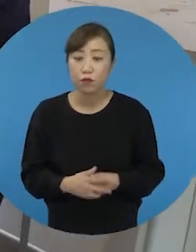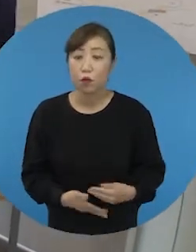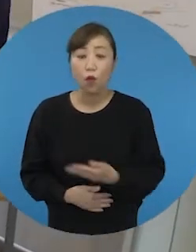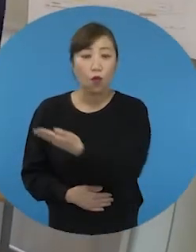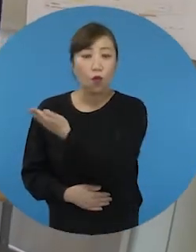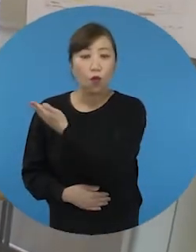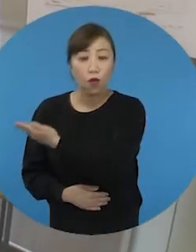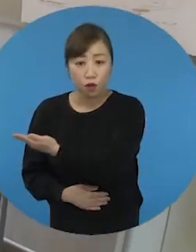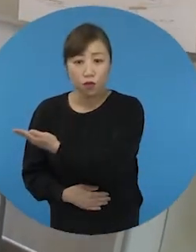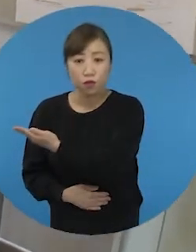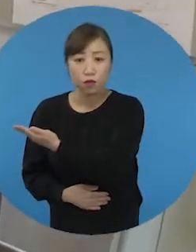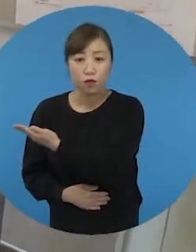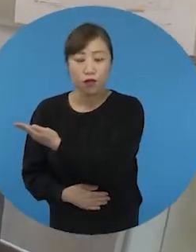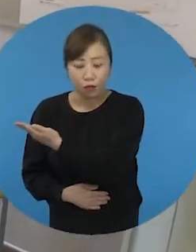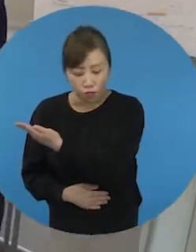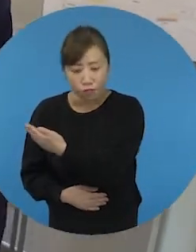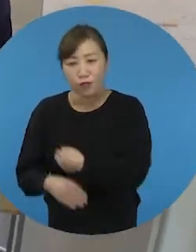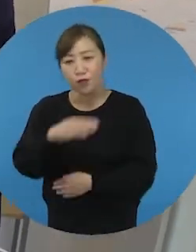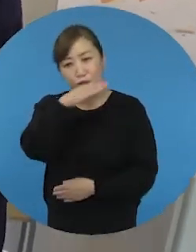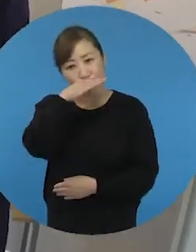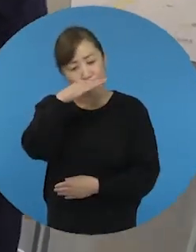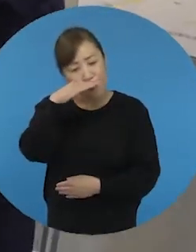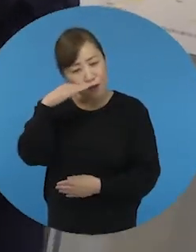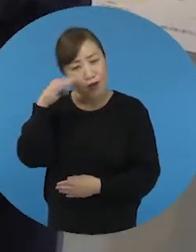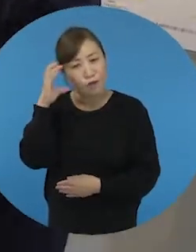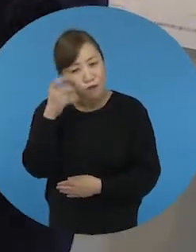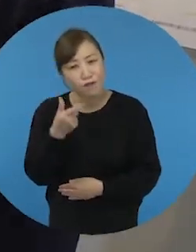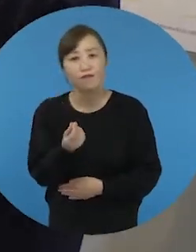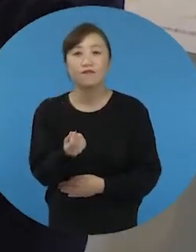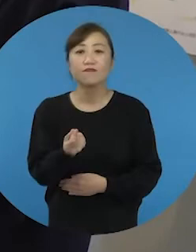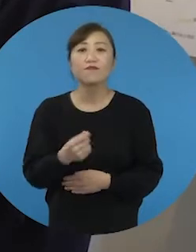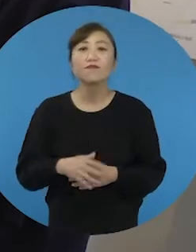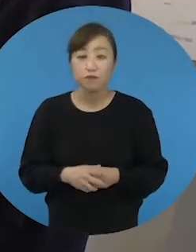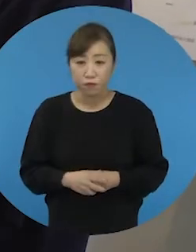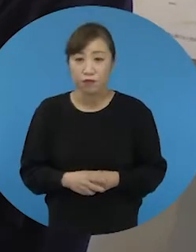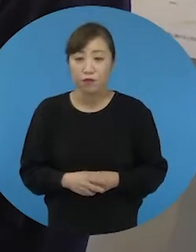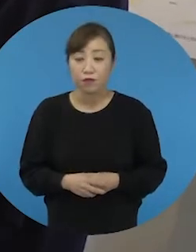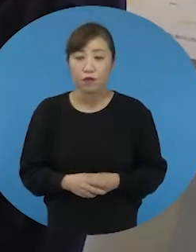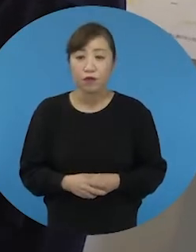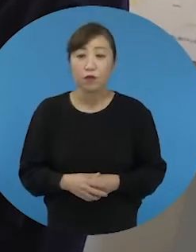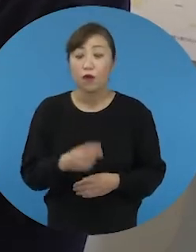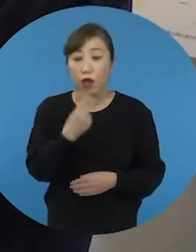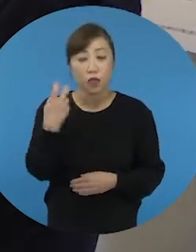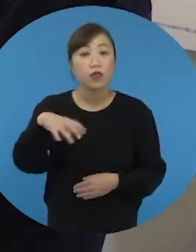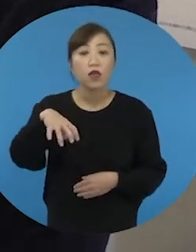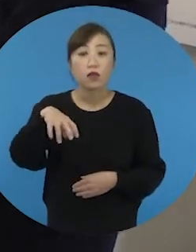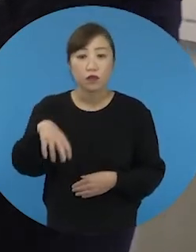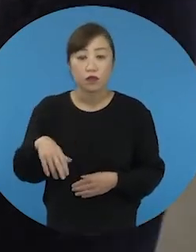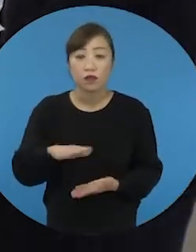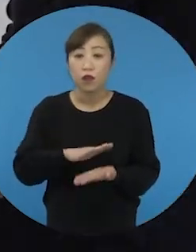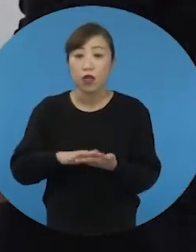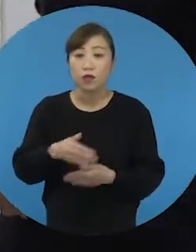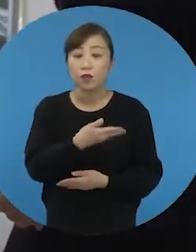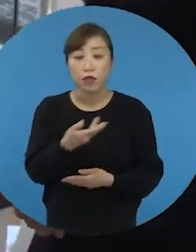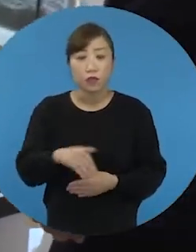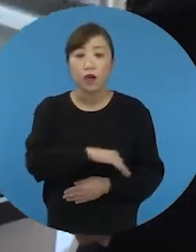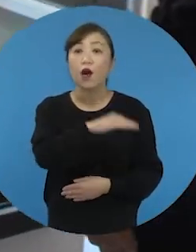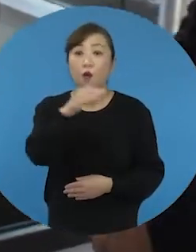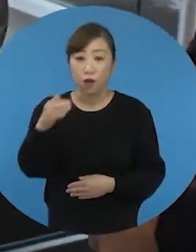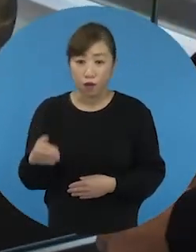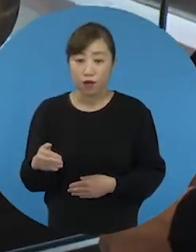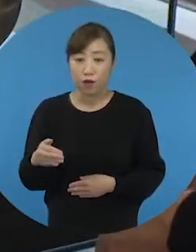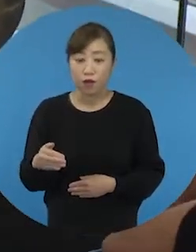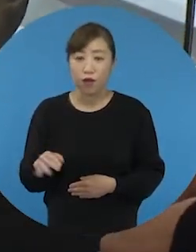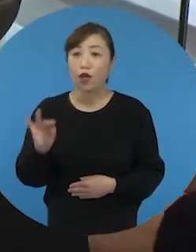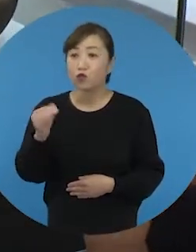っていうのも結構立派ですもんね。 そうですね、こちらには清水が丘から発見された